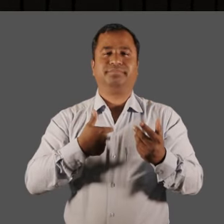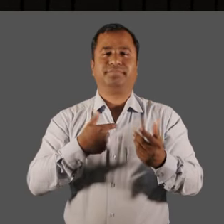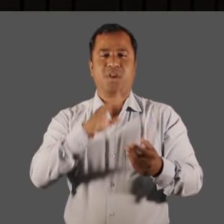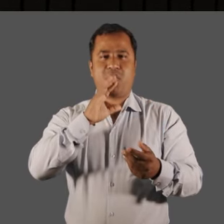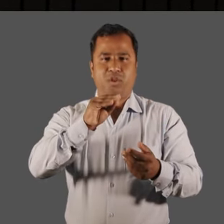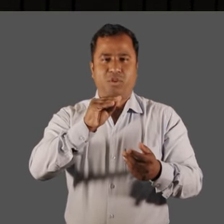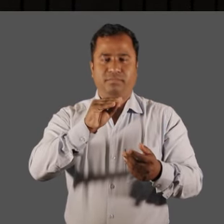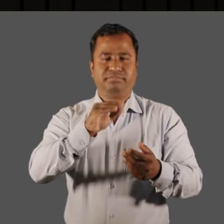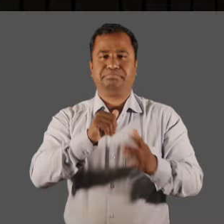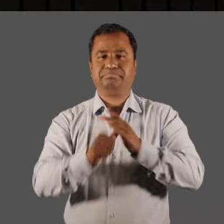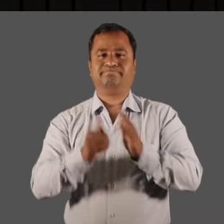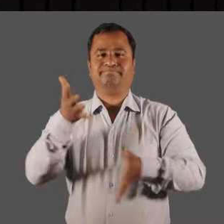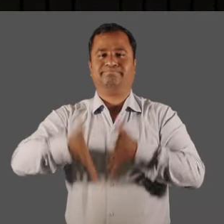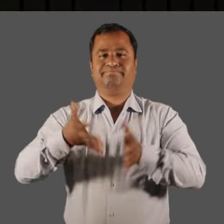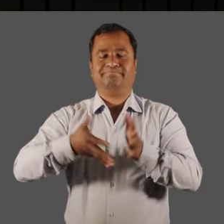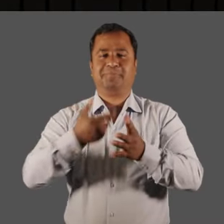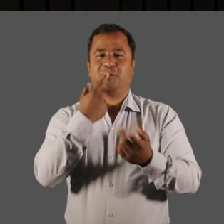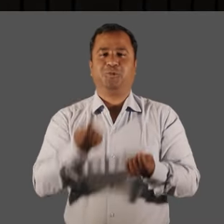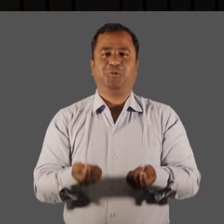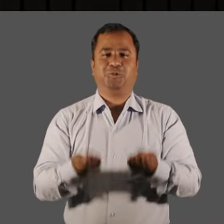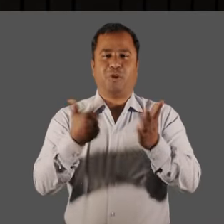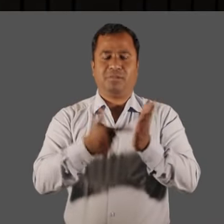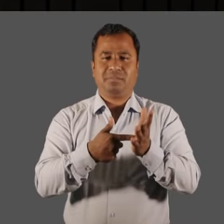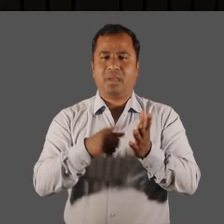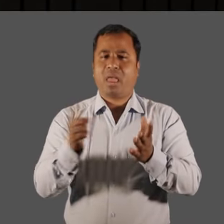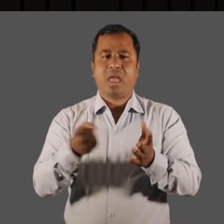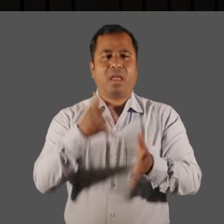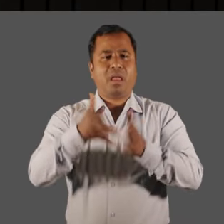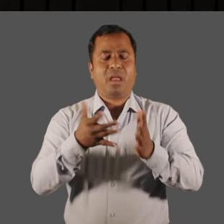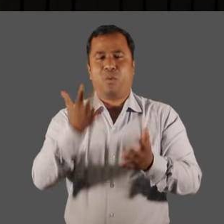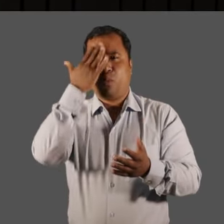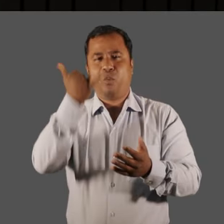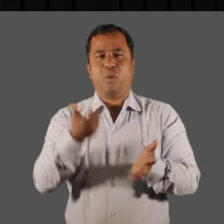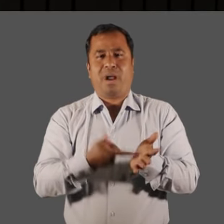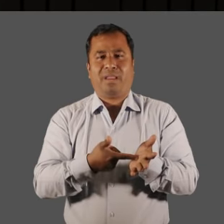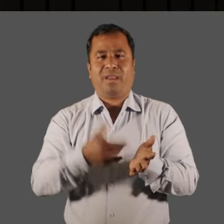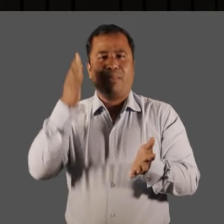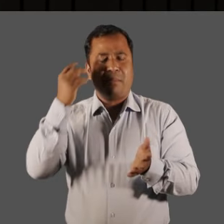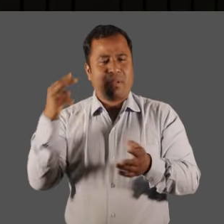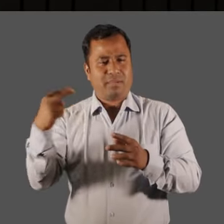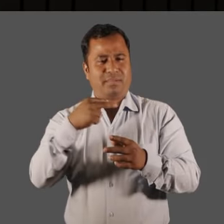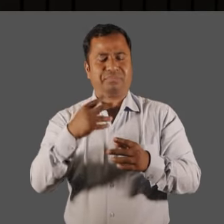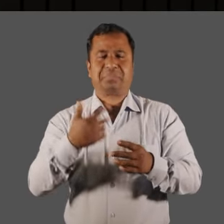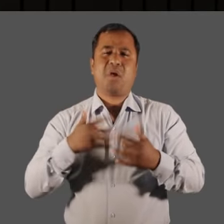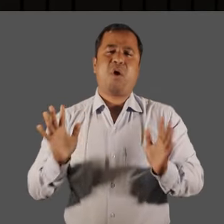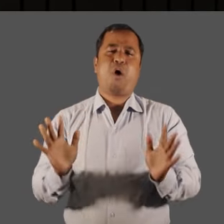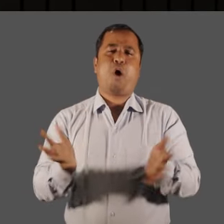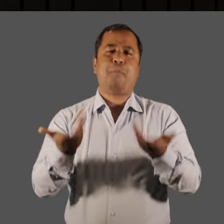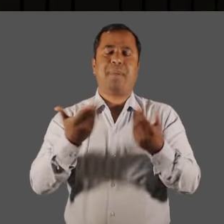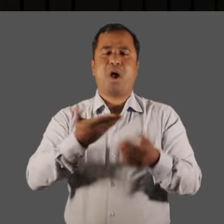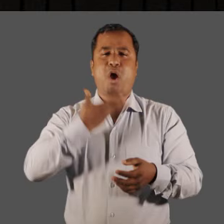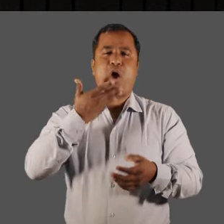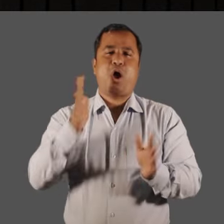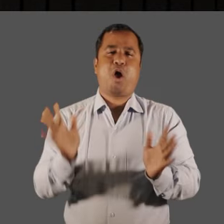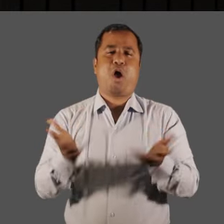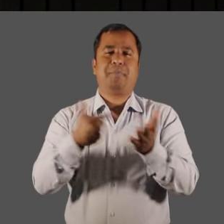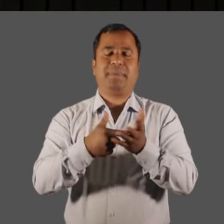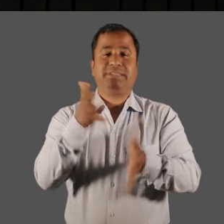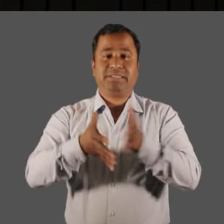যে আমরা সাইনেই বলছি, এবং আশেপাশে সবাই কি ব্যাপার, তোমরাও সাইনে কথা বলো কেন। এটা আসলে হয়ে যায় আমাদের, এবং আমরা বললাম না, ওইটাতেই